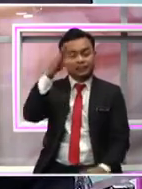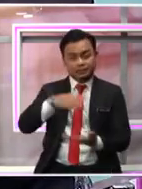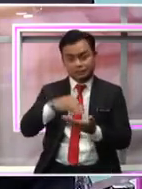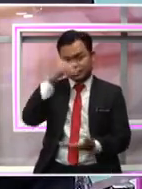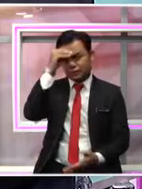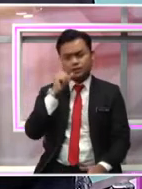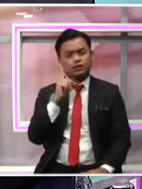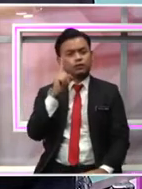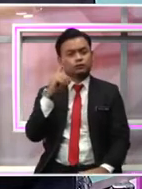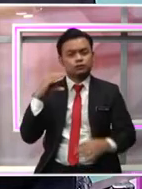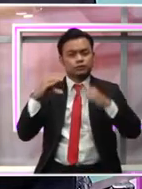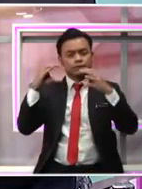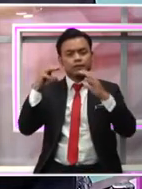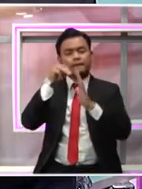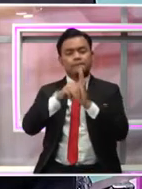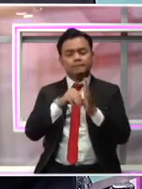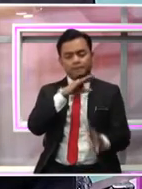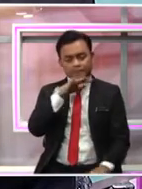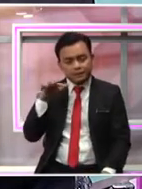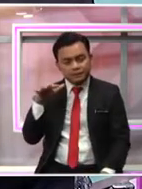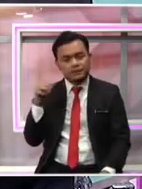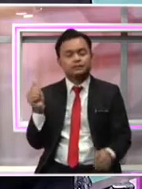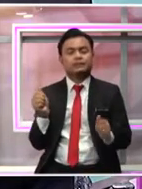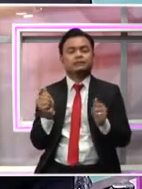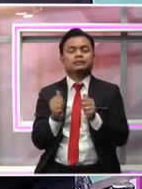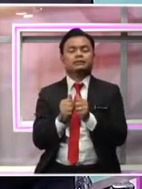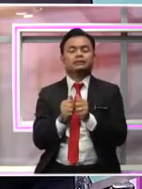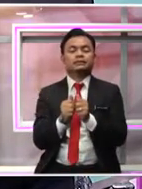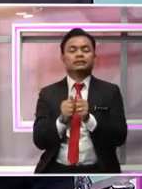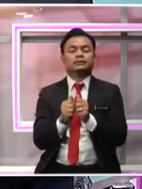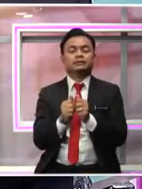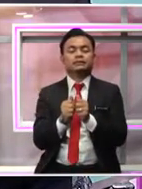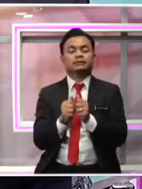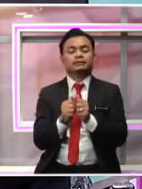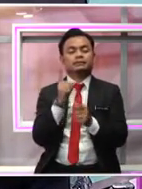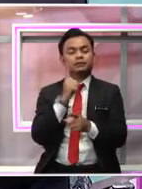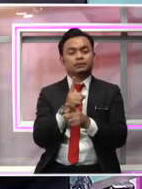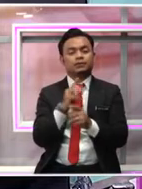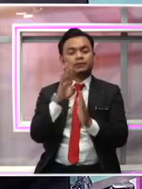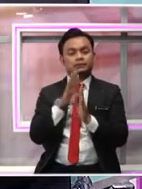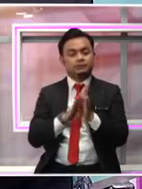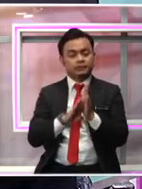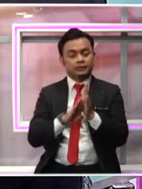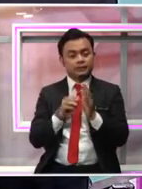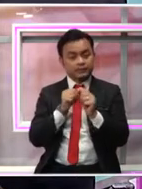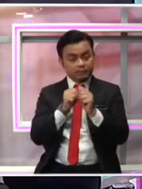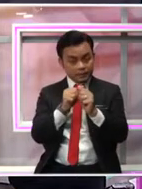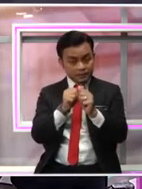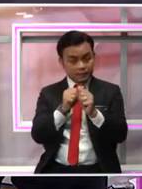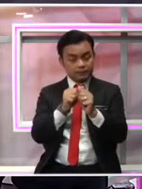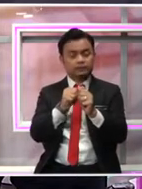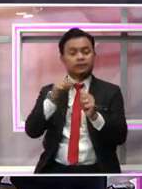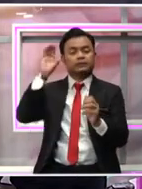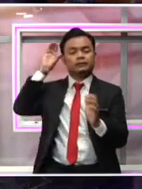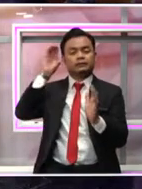cara membaca dengan betul berdasarkan gambar jadi hari ini Mirana tak membaca